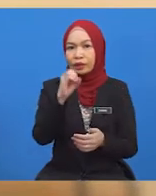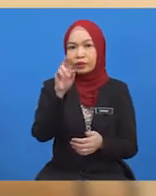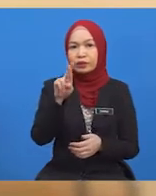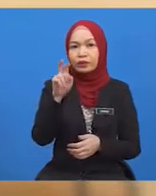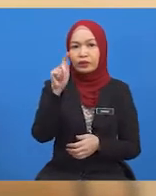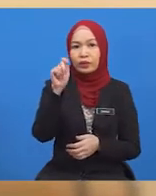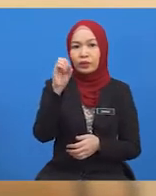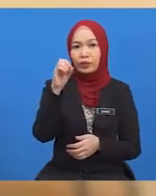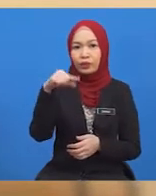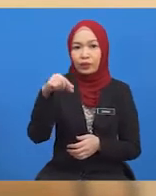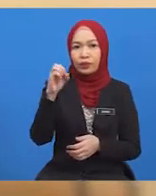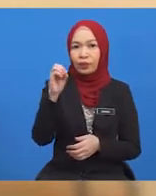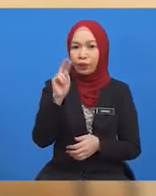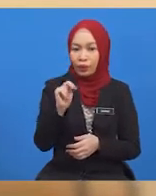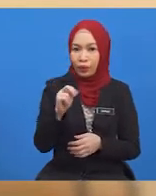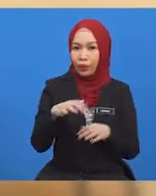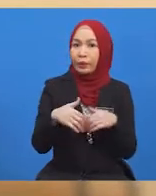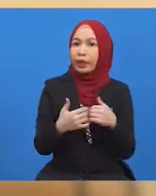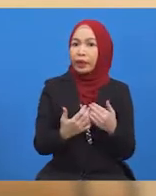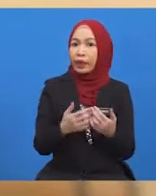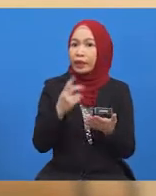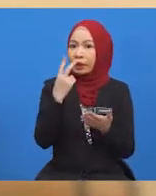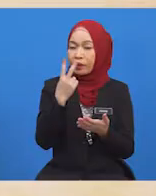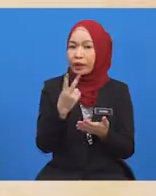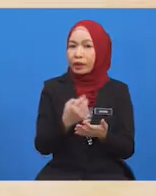mengufuk sebagaimana dilihat dari Z.